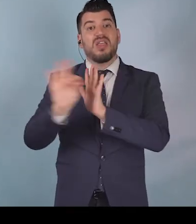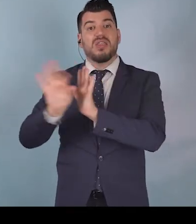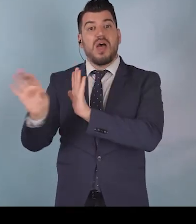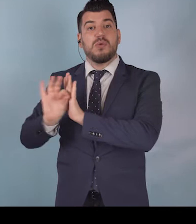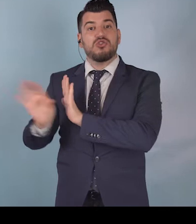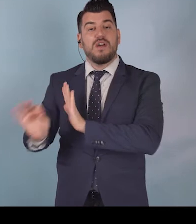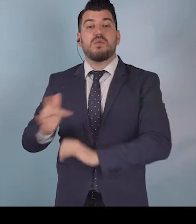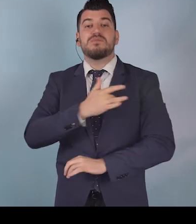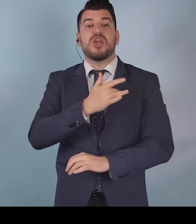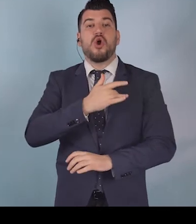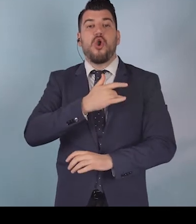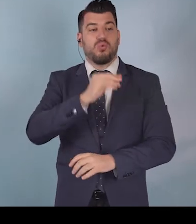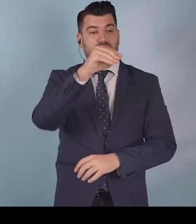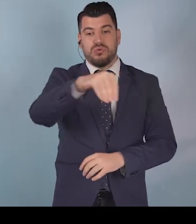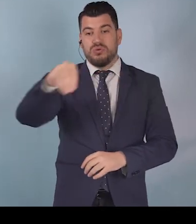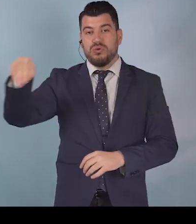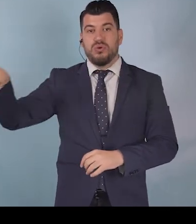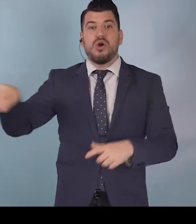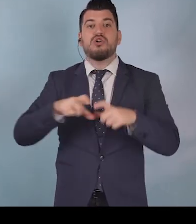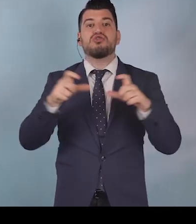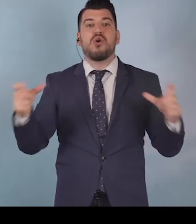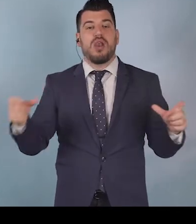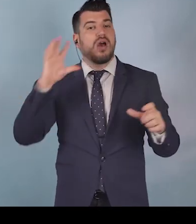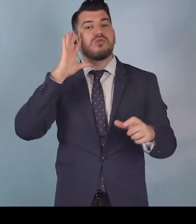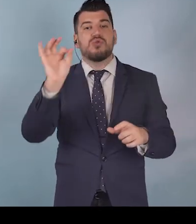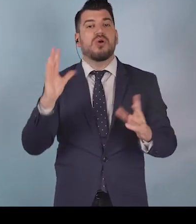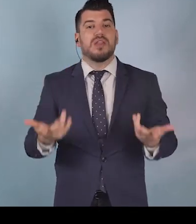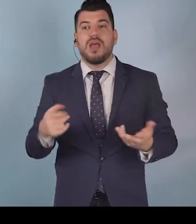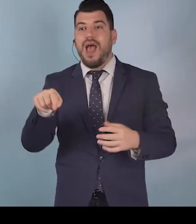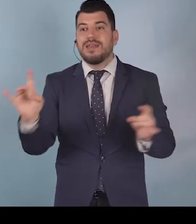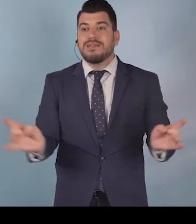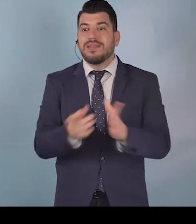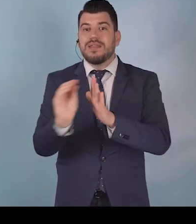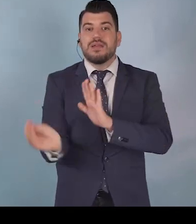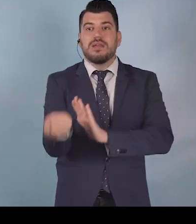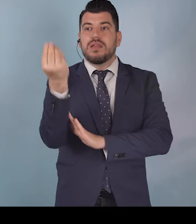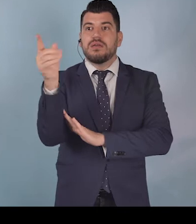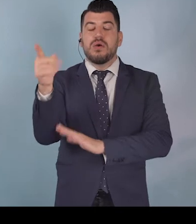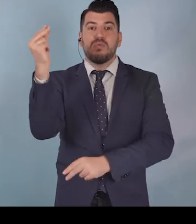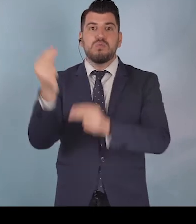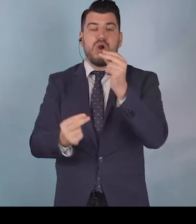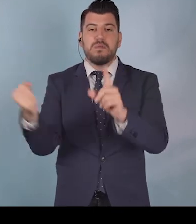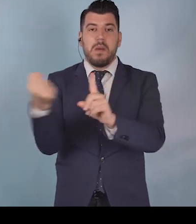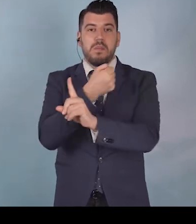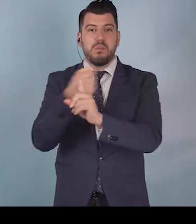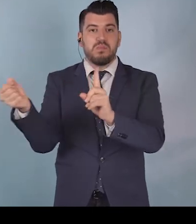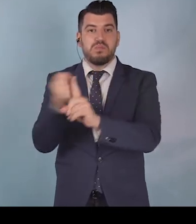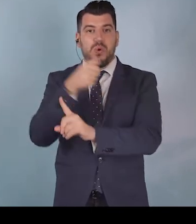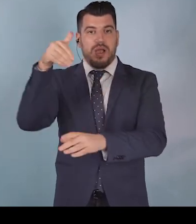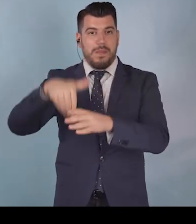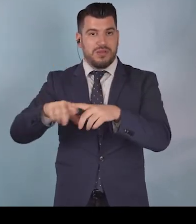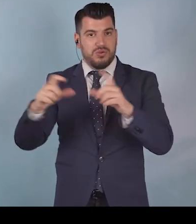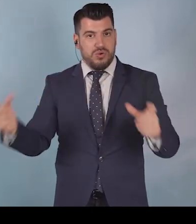ψυχολόγοι, έτσι ώστε να γίνει ένα πρόγραμμα για αντιμετώπιση περιστατικών και πρόληψη περιστατικών bullying